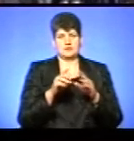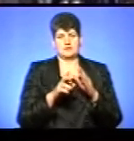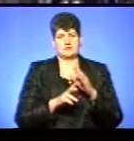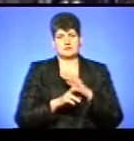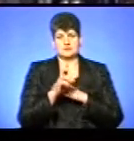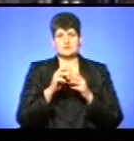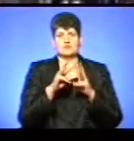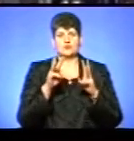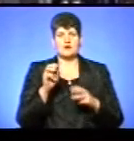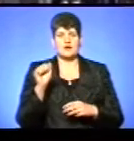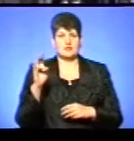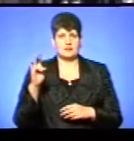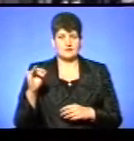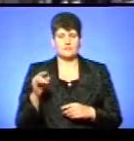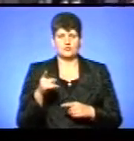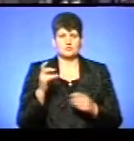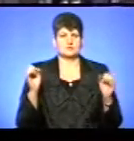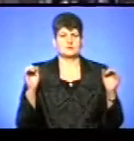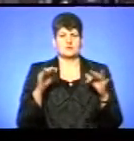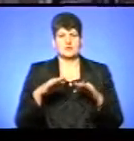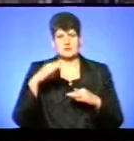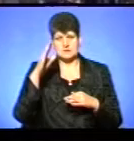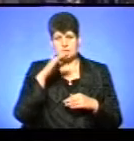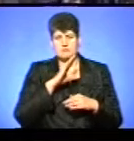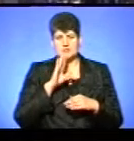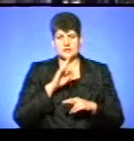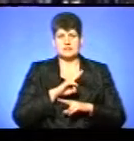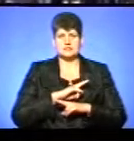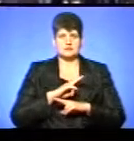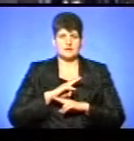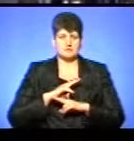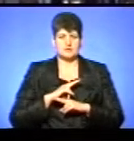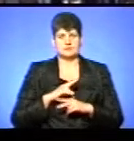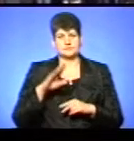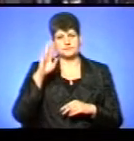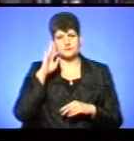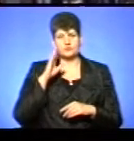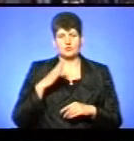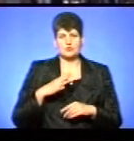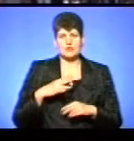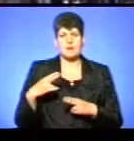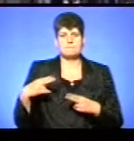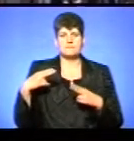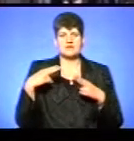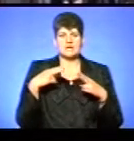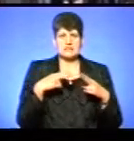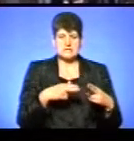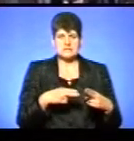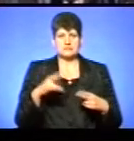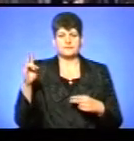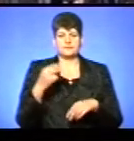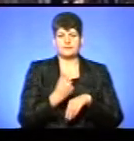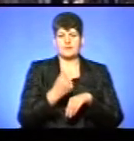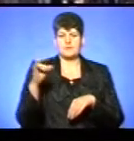Тут зібрались батьки загиблих на сході України, військовослужбовці, віряни. Вони очікують на приїзд патріарха Української